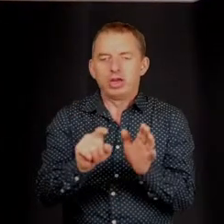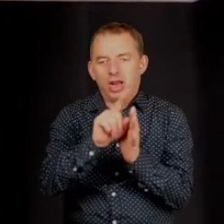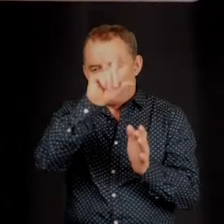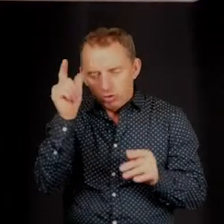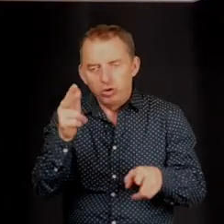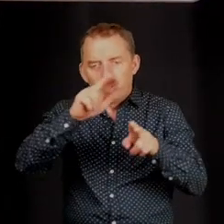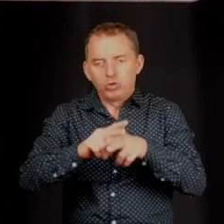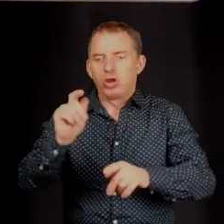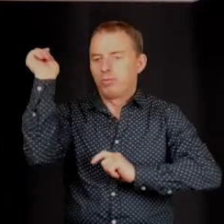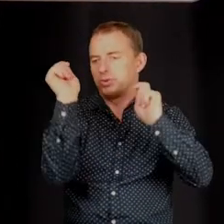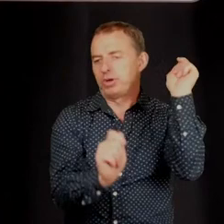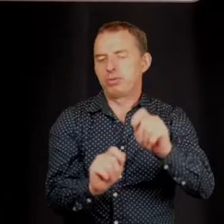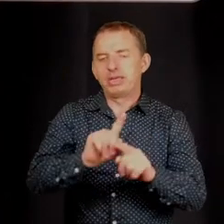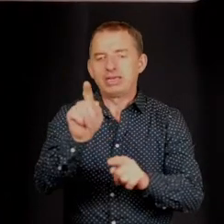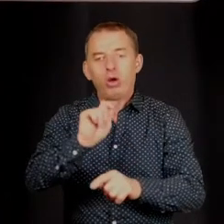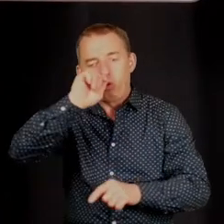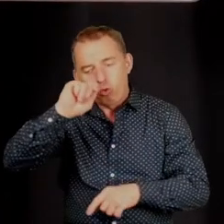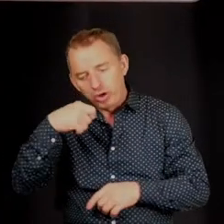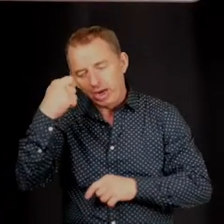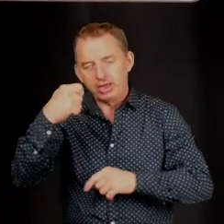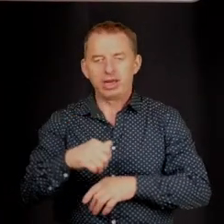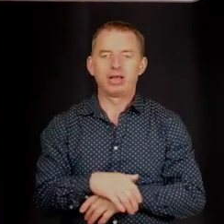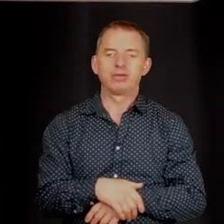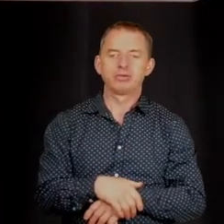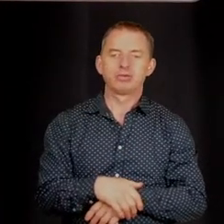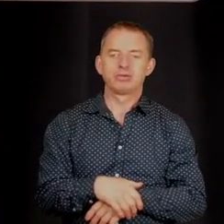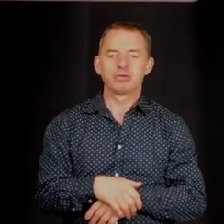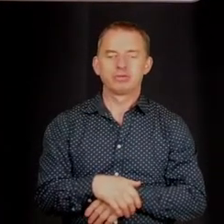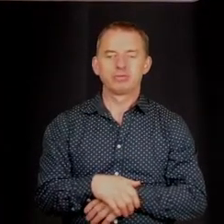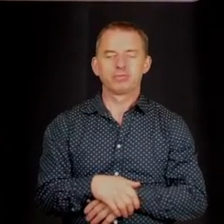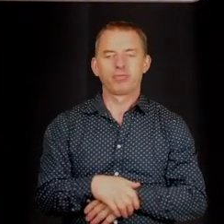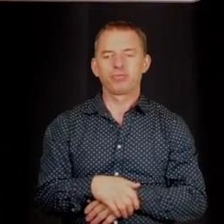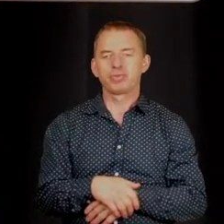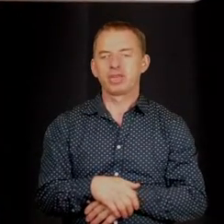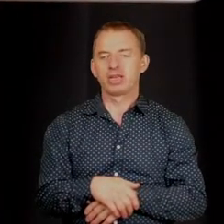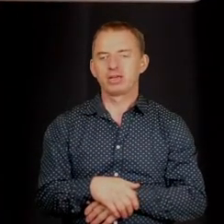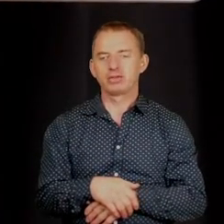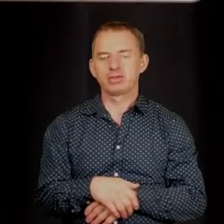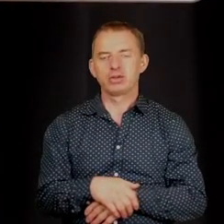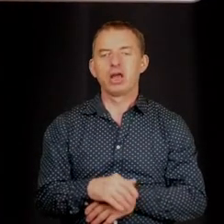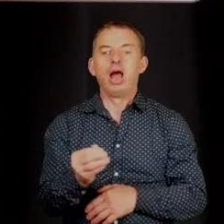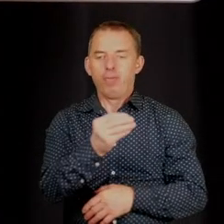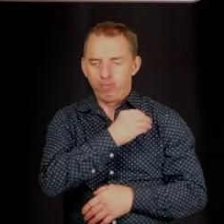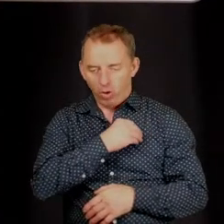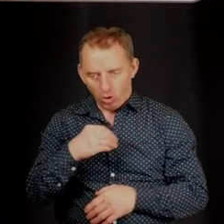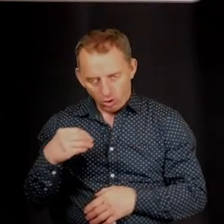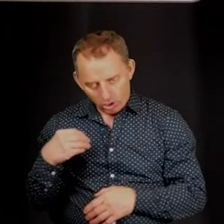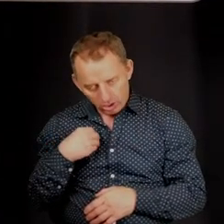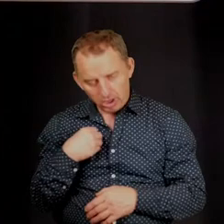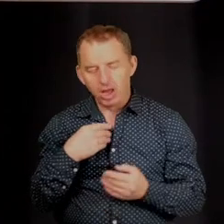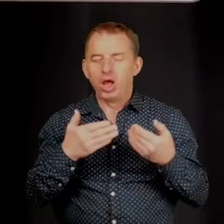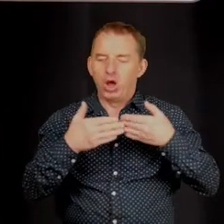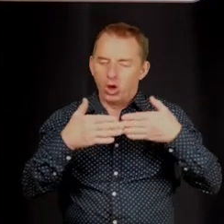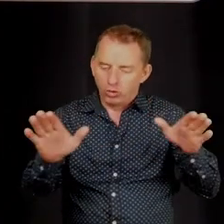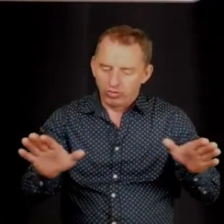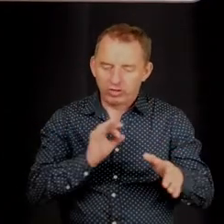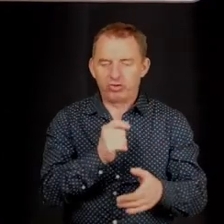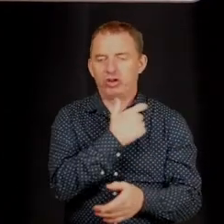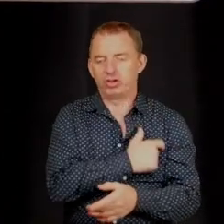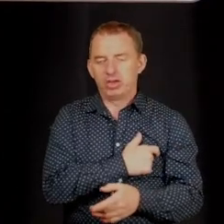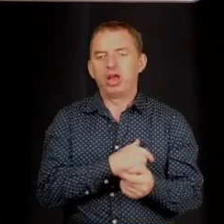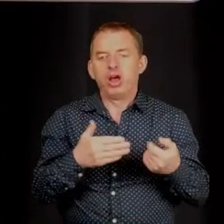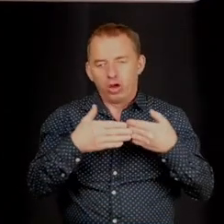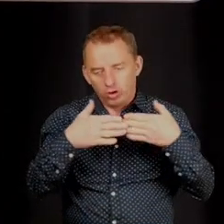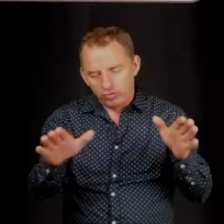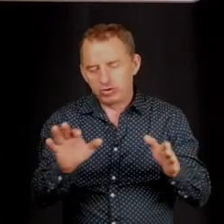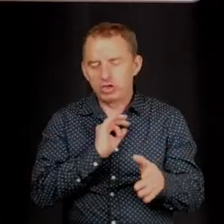którzy przybyli z Ukrainy. The Polish people have opened their hearts and opened their homes. Polacy otworzyli swoje serca i otworzyli